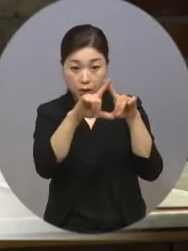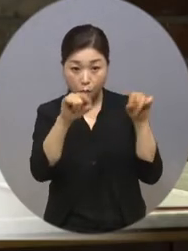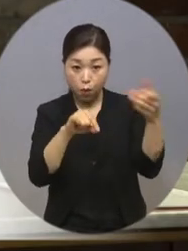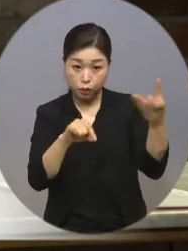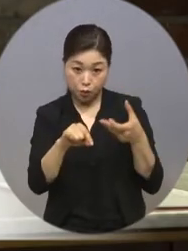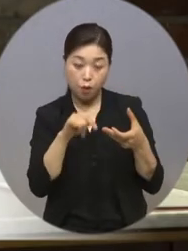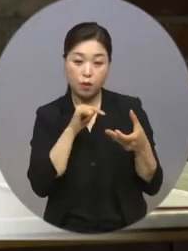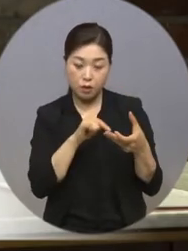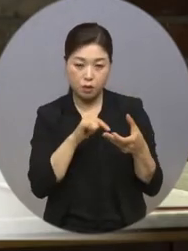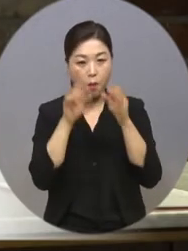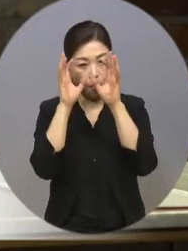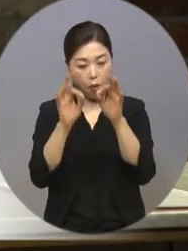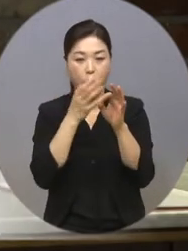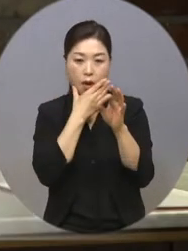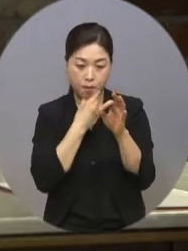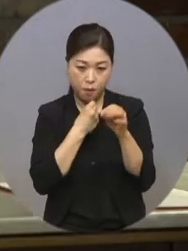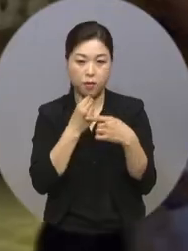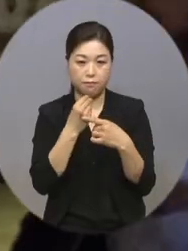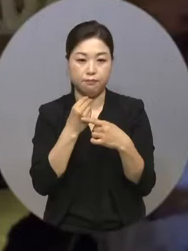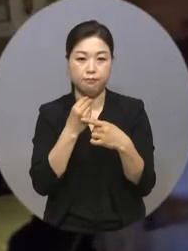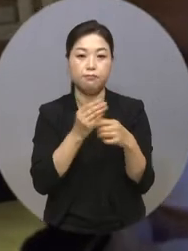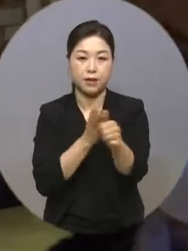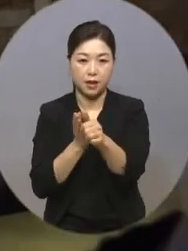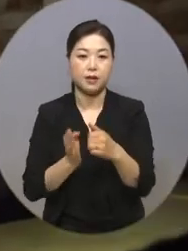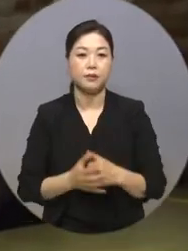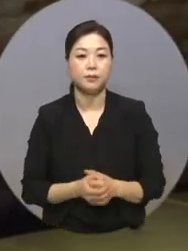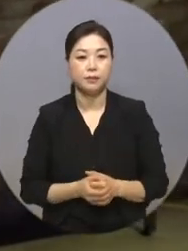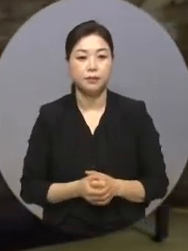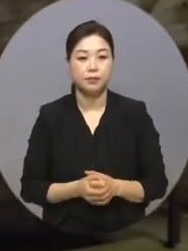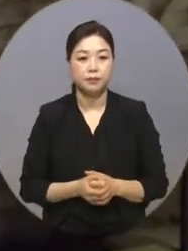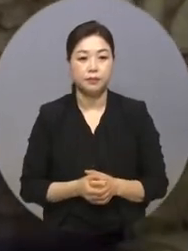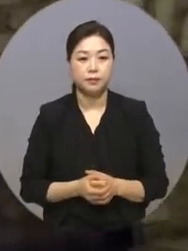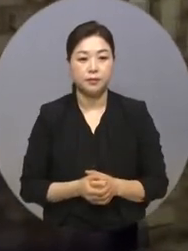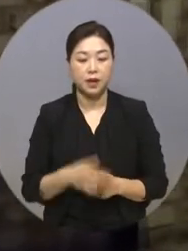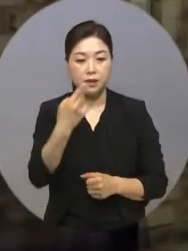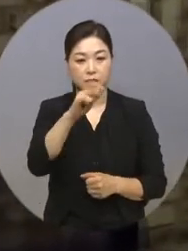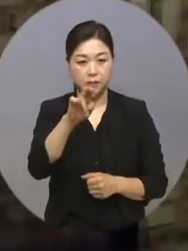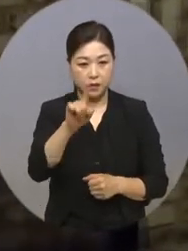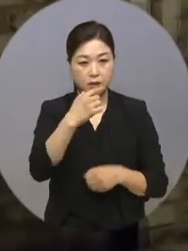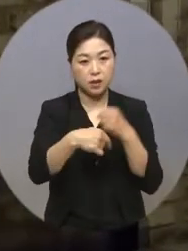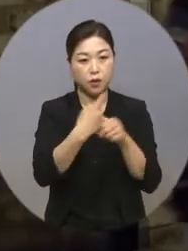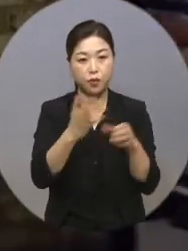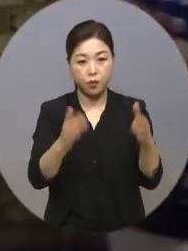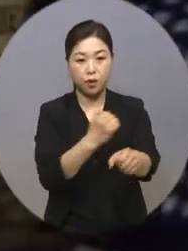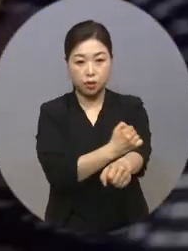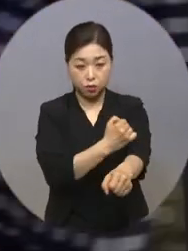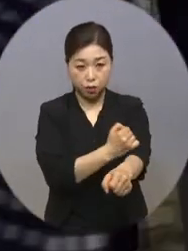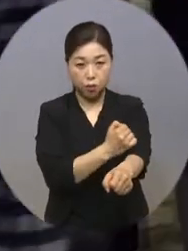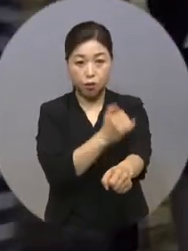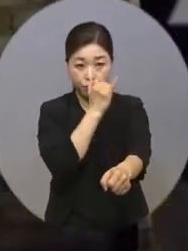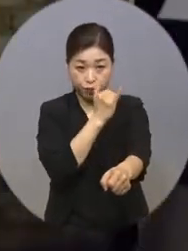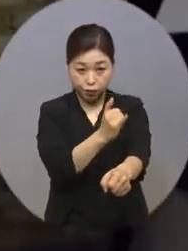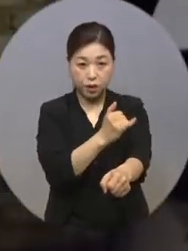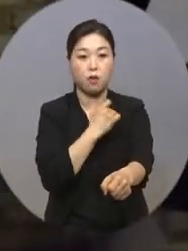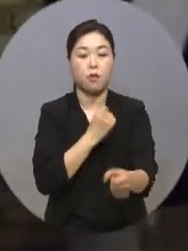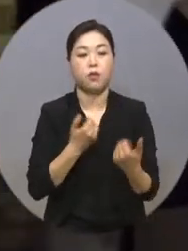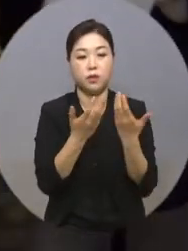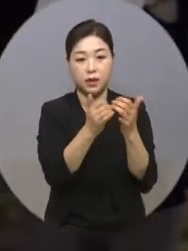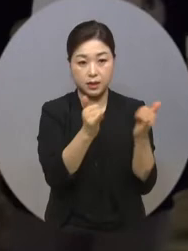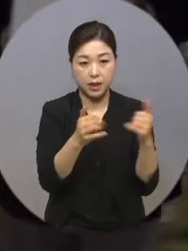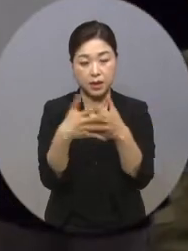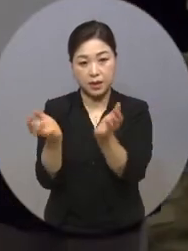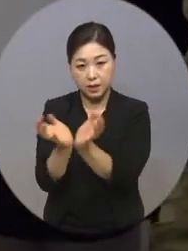꼭 행복한 시간 되시기 바랍니다. 센터는 2021년 한 해 동안 수고한 우수 자원봉사자와